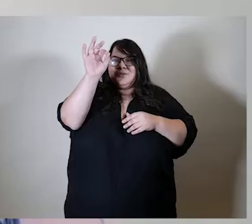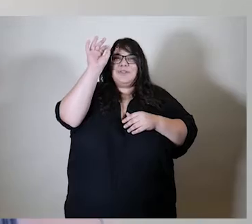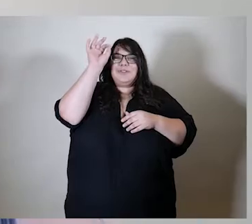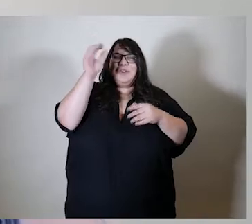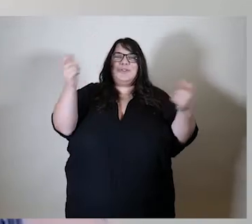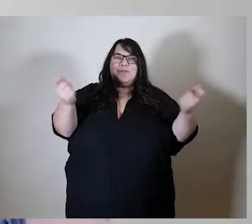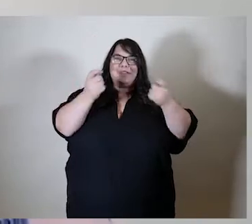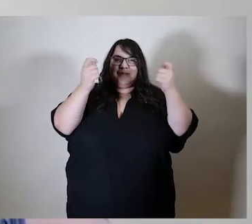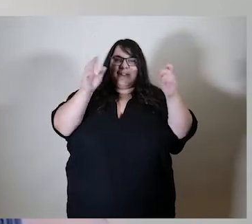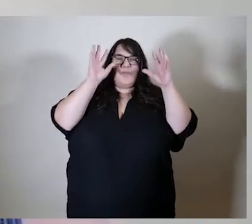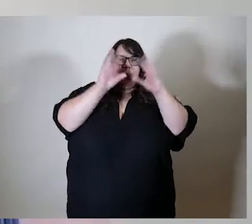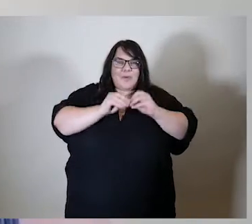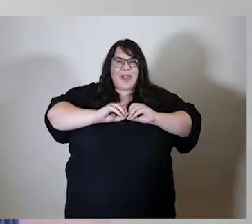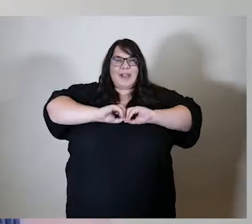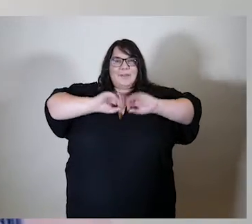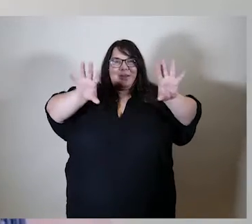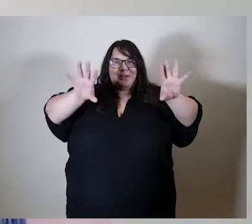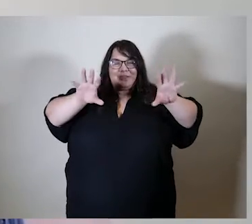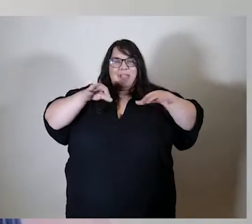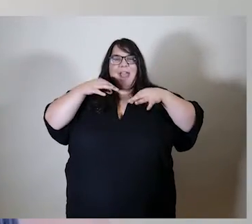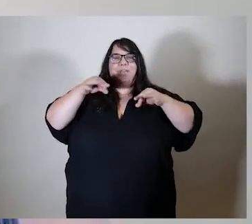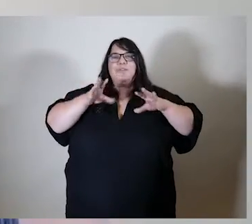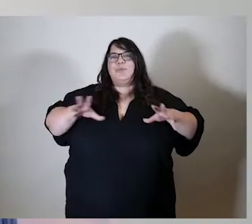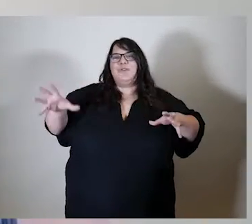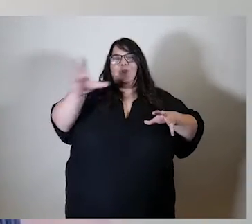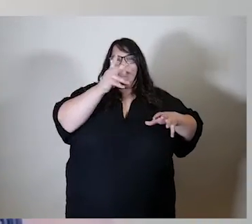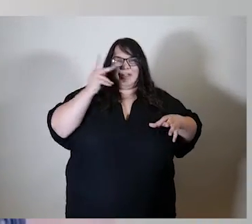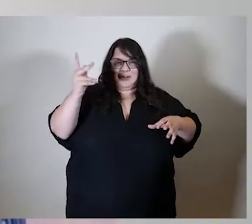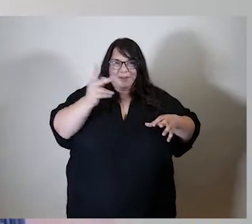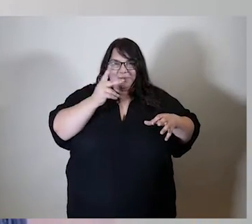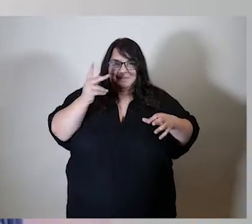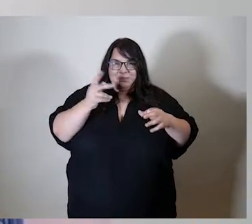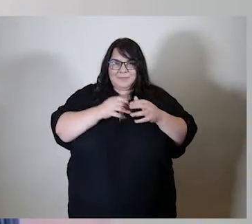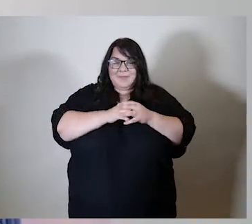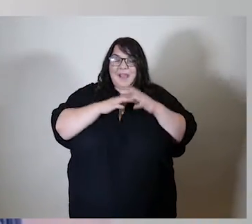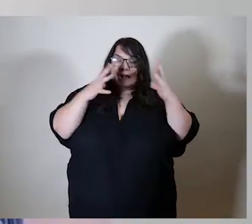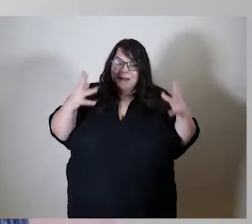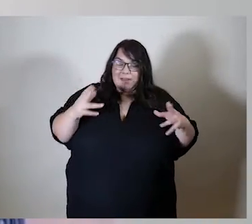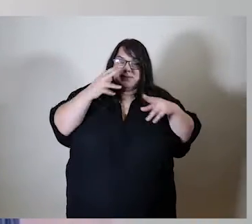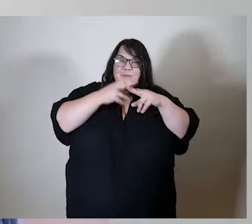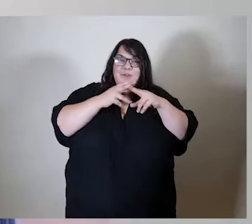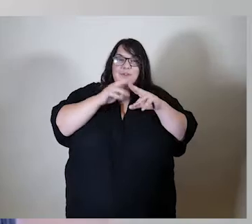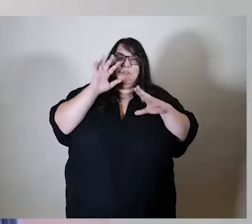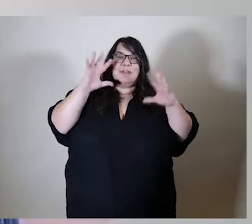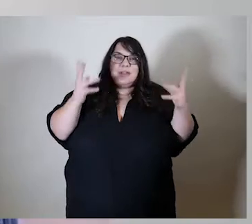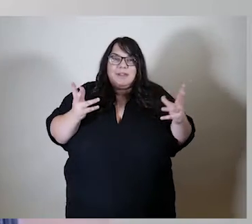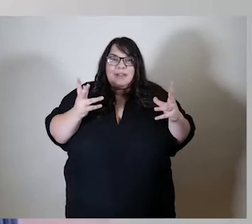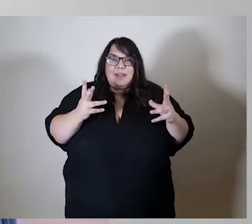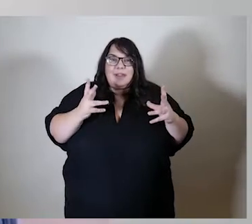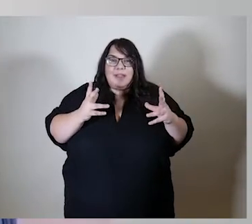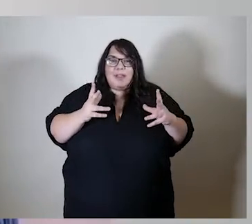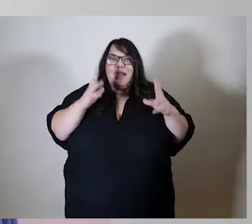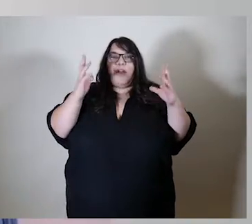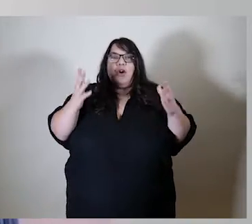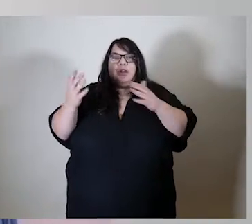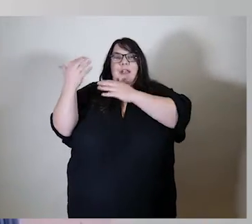των φεστιβάλ είναι η ενημέρωση και η ευαισθητοποίηση της κοινότητας, αλλά κυρίως είναι η αφύπνιση των